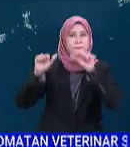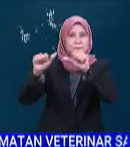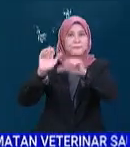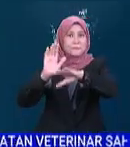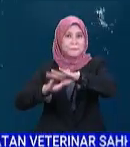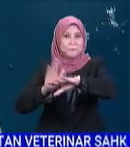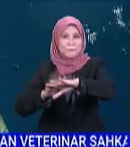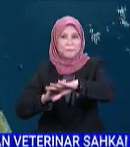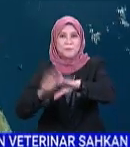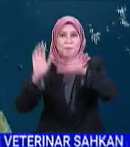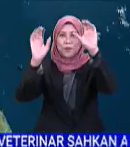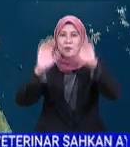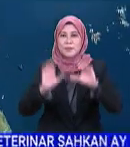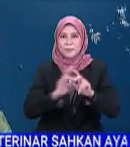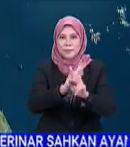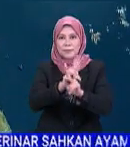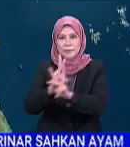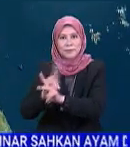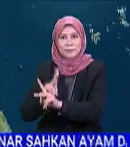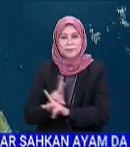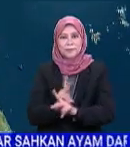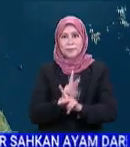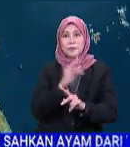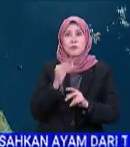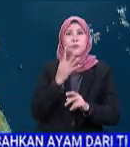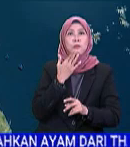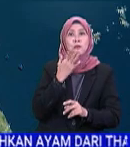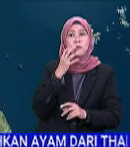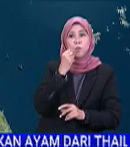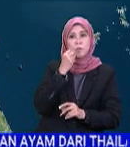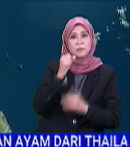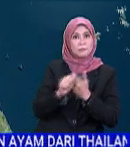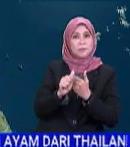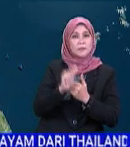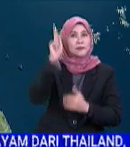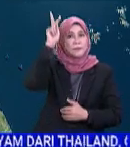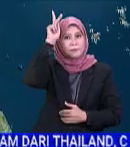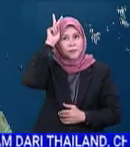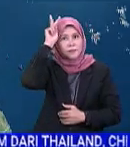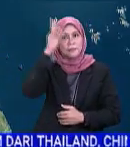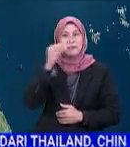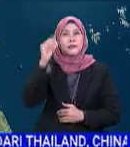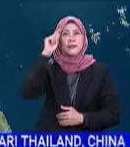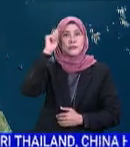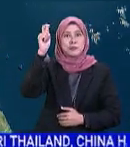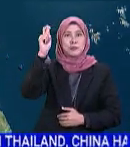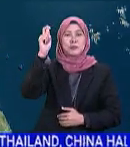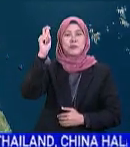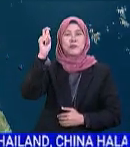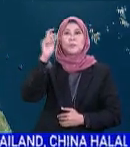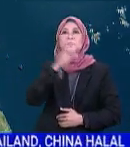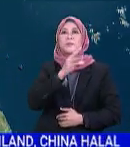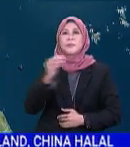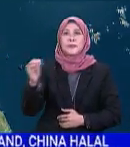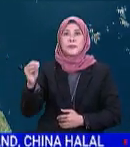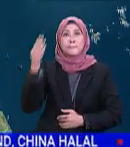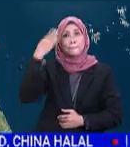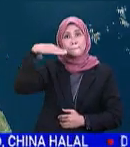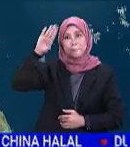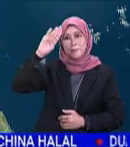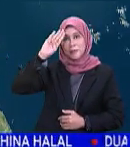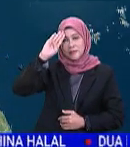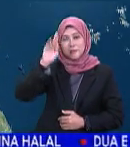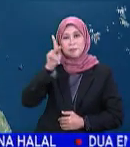amaran cuaca peringkat waspada ke peringkat jingga bagi negeri Kelantan dan juga Terengganu, manakala bagi negeri